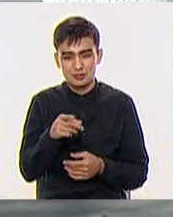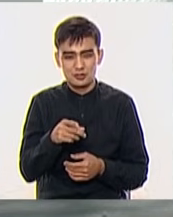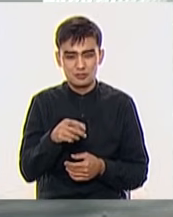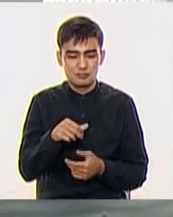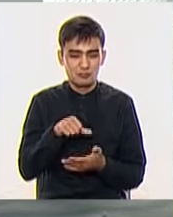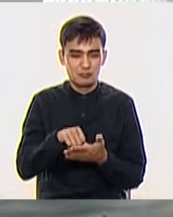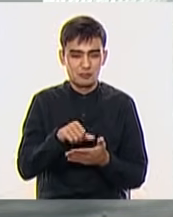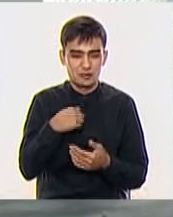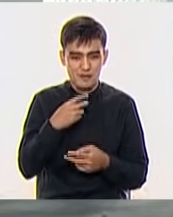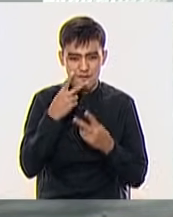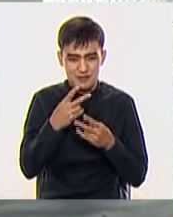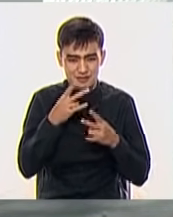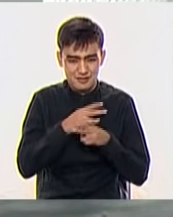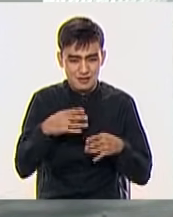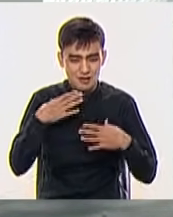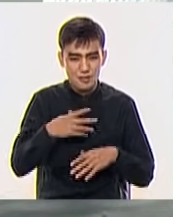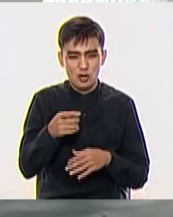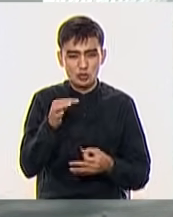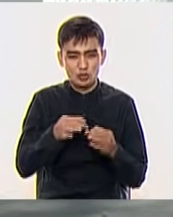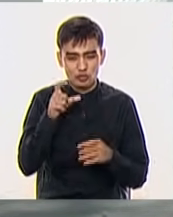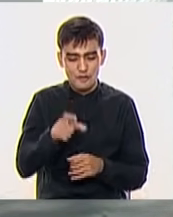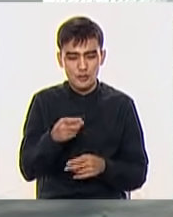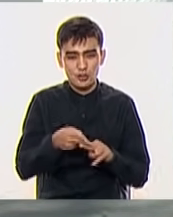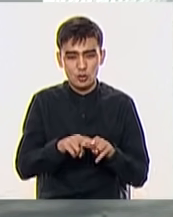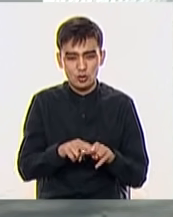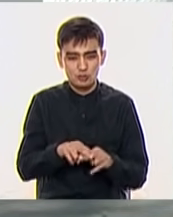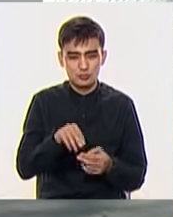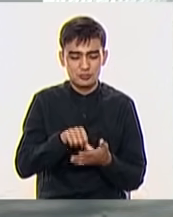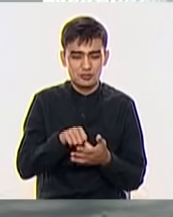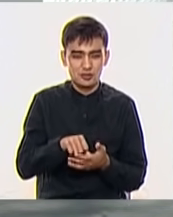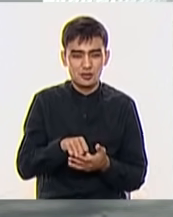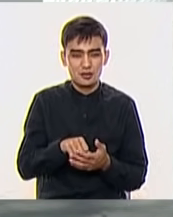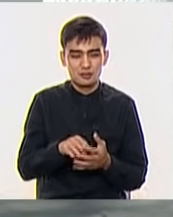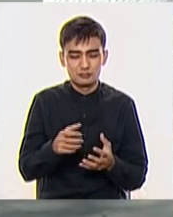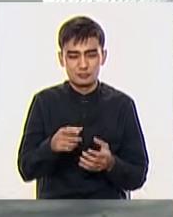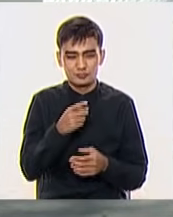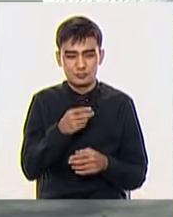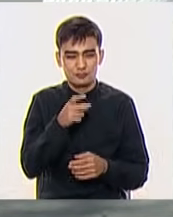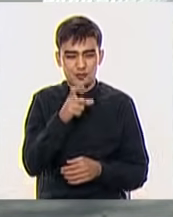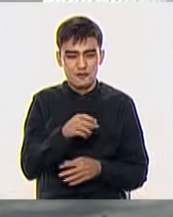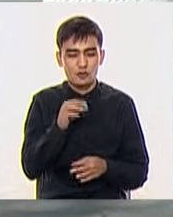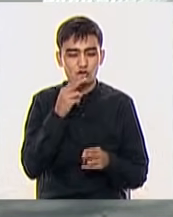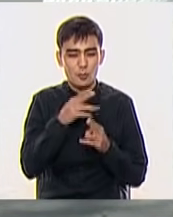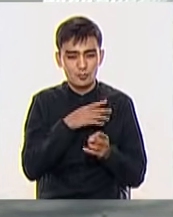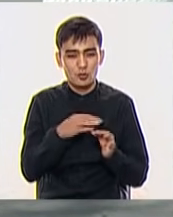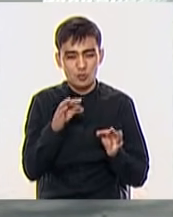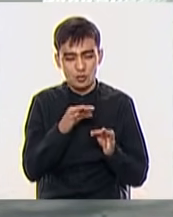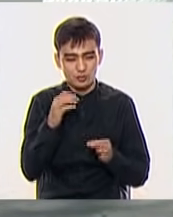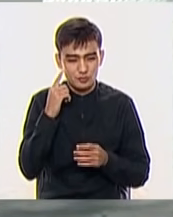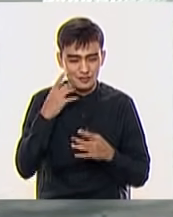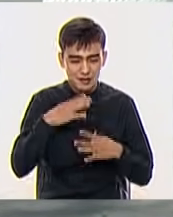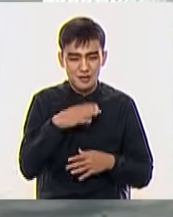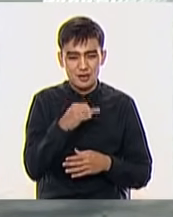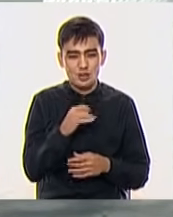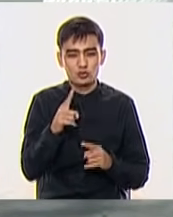прений. Я никогда не видела, чтобы судья, назначив судебное заседание, не подключала сторону процесса к этому судебному заседанию. Что